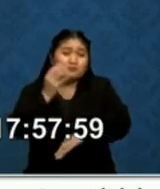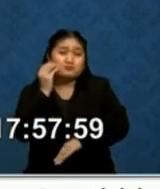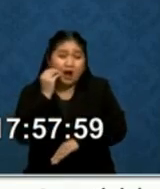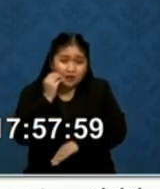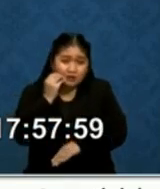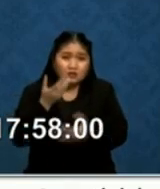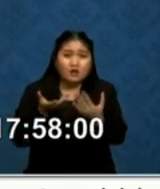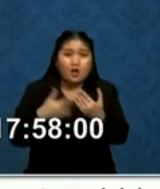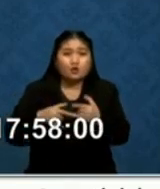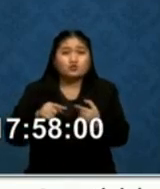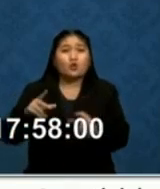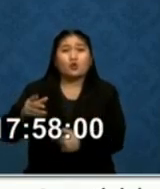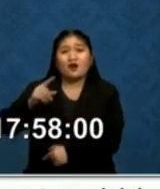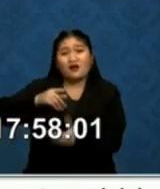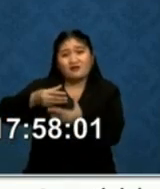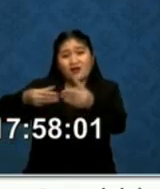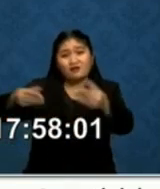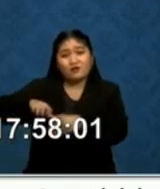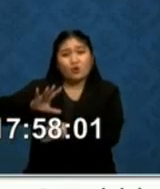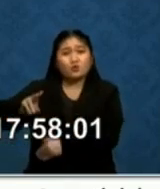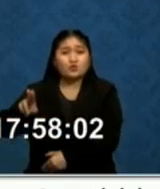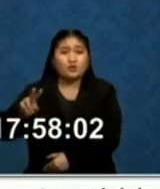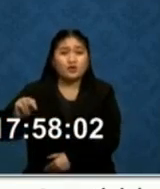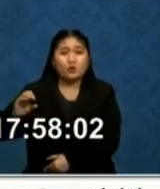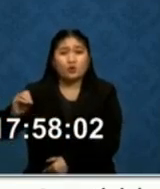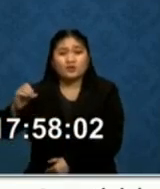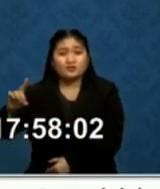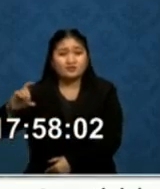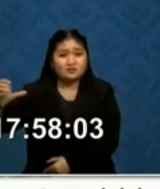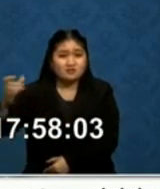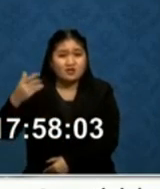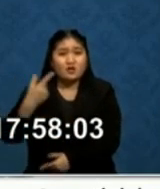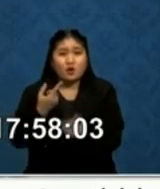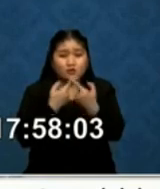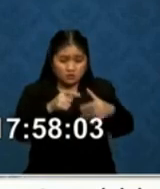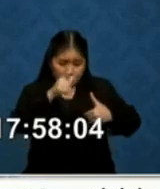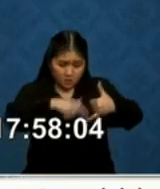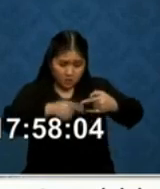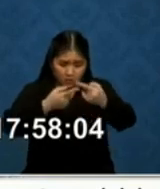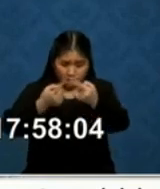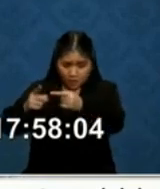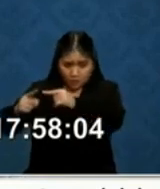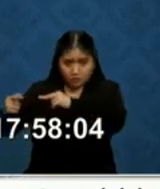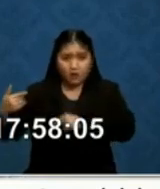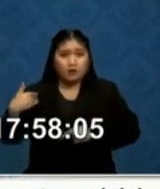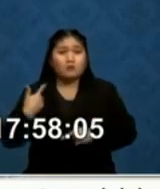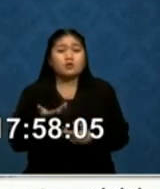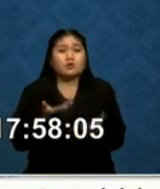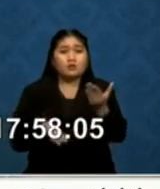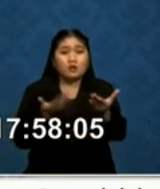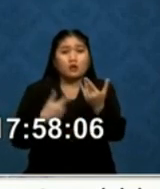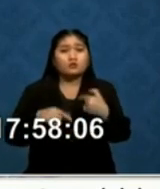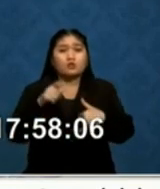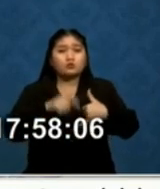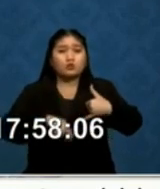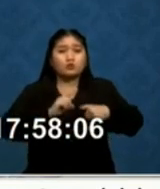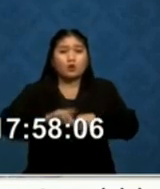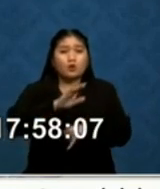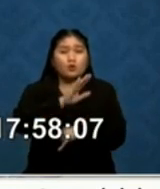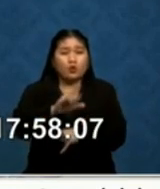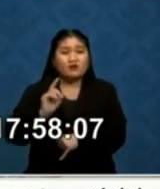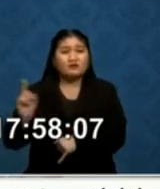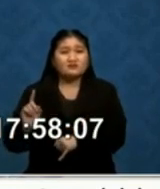รายงานของ UNODC นะคะมีความแตกต่างถึงพฤติการอย่างมากค่ะไม่ว่าจะเป็นพฤติการของ private